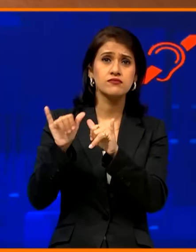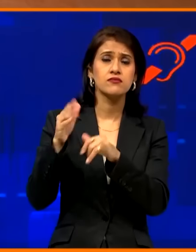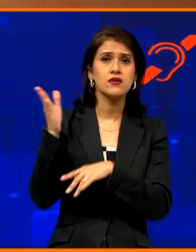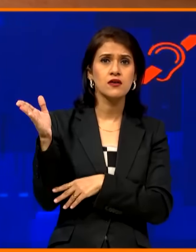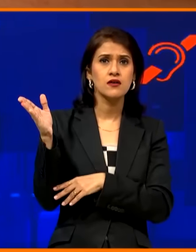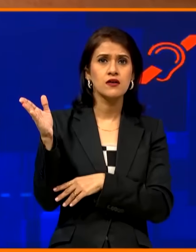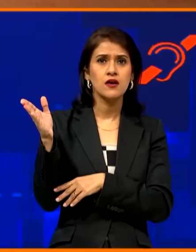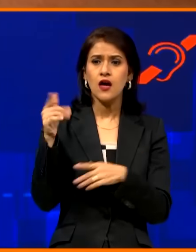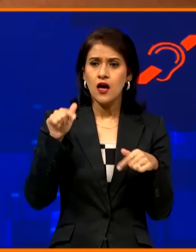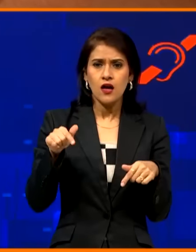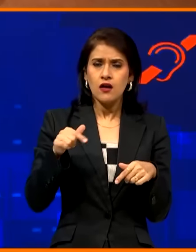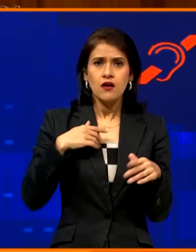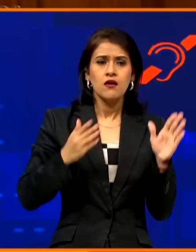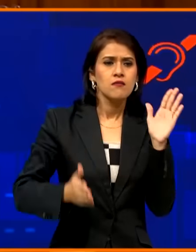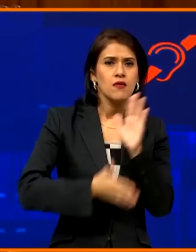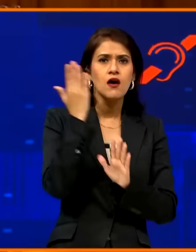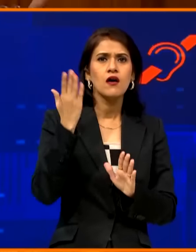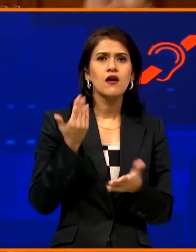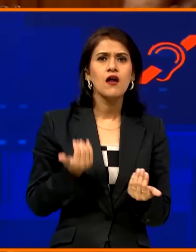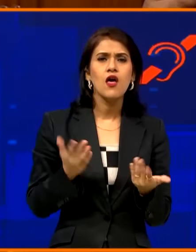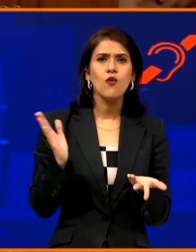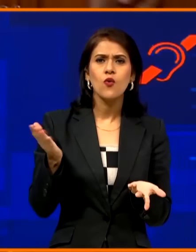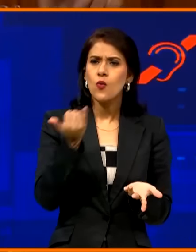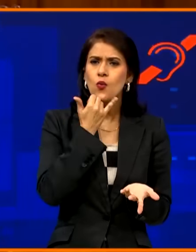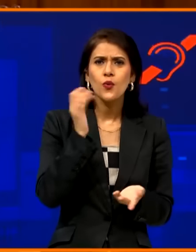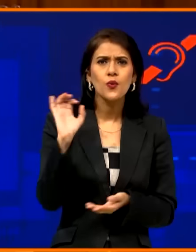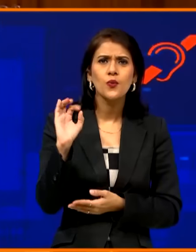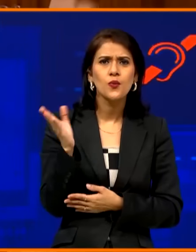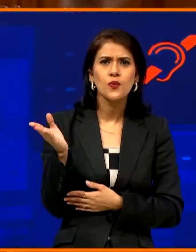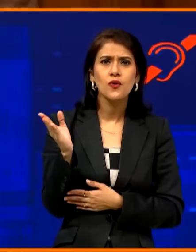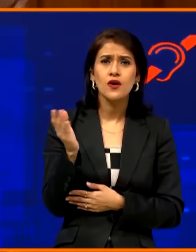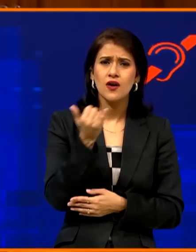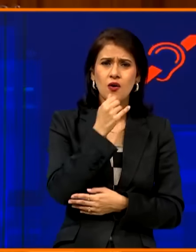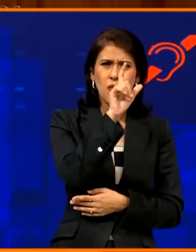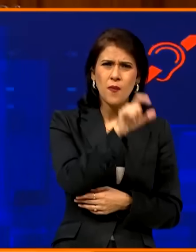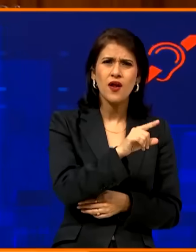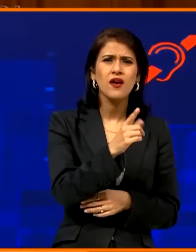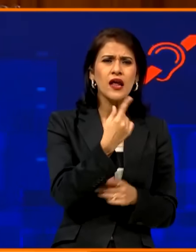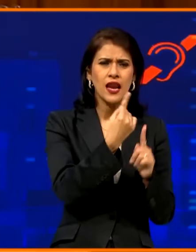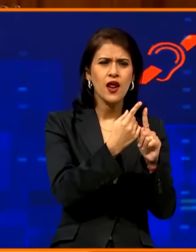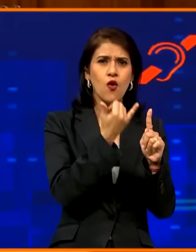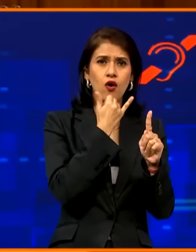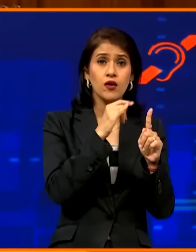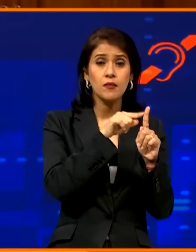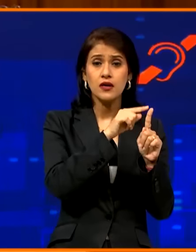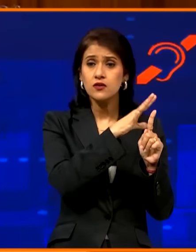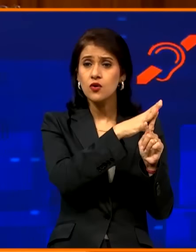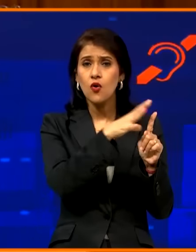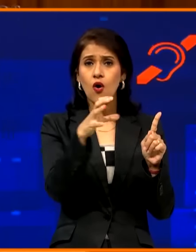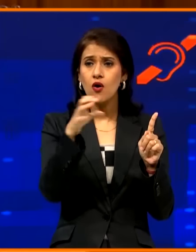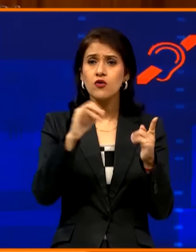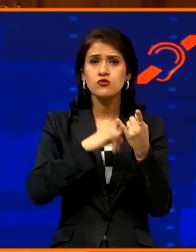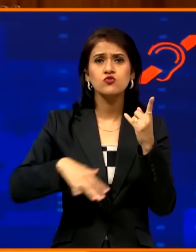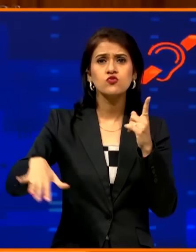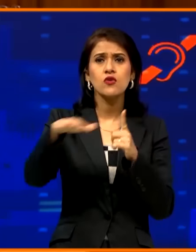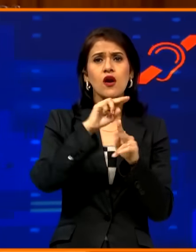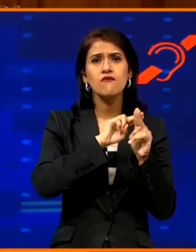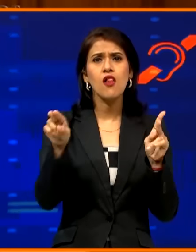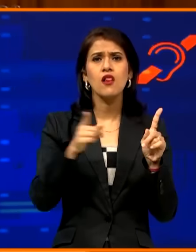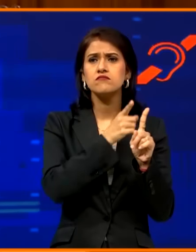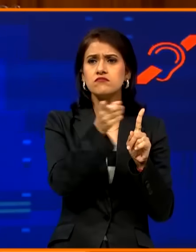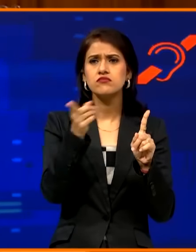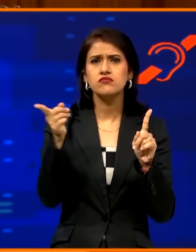भागने पर मजबूर होना पड़ा उसका कोई कसूर भी नहीं था एक आदमी ने गलती की है पूरे समाज को आप सजा देंगे और